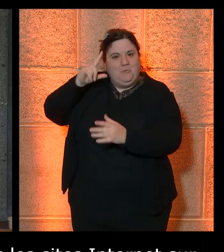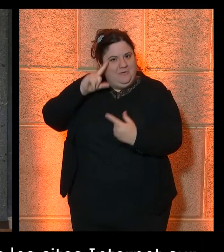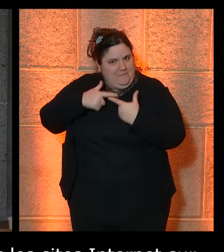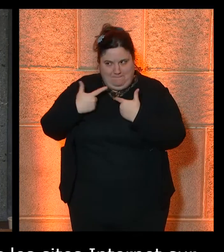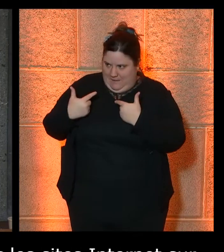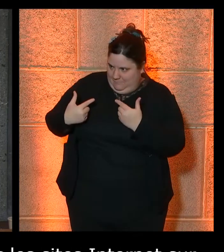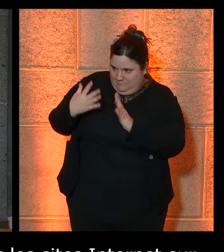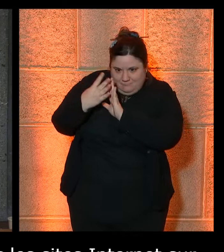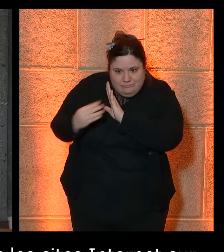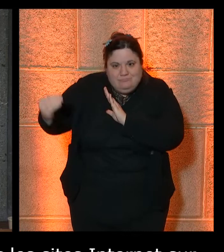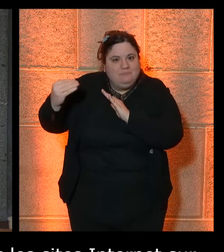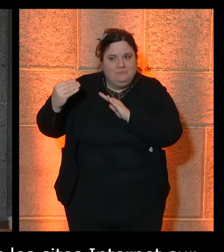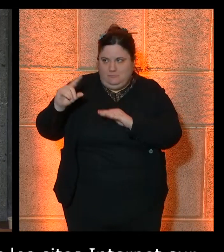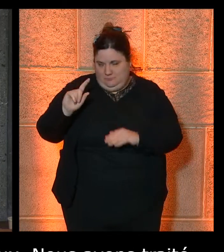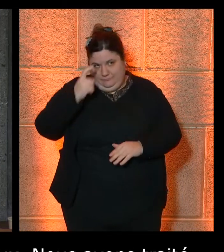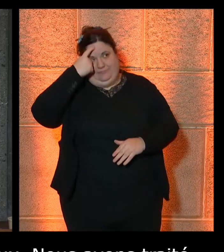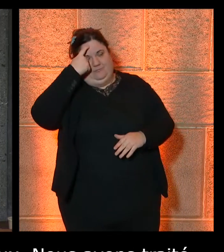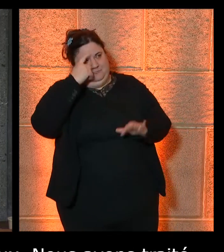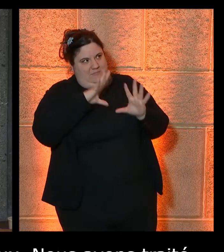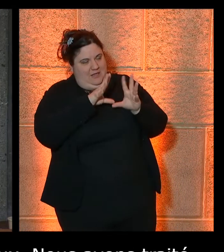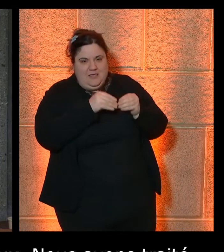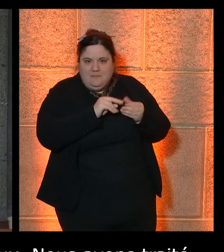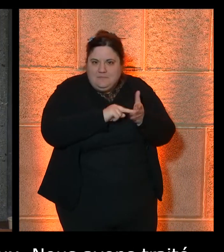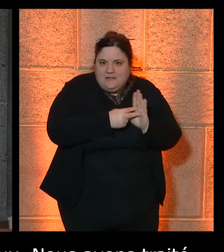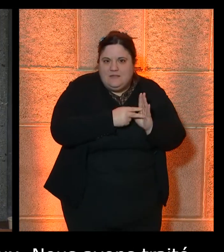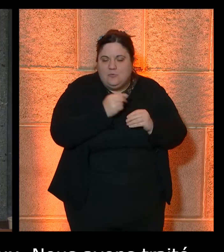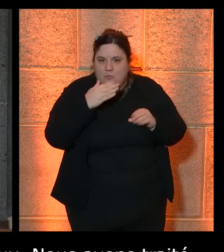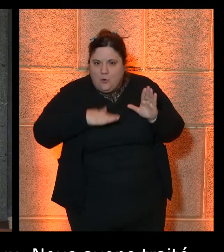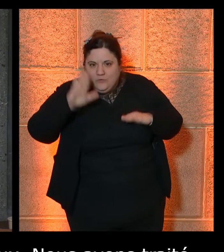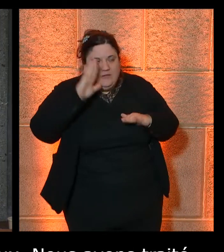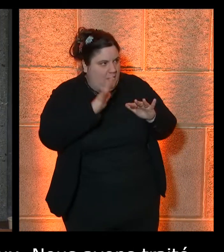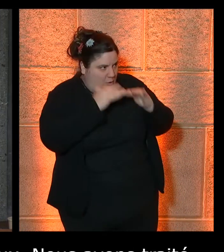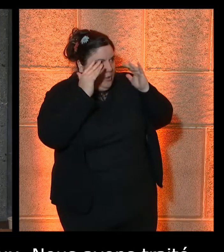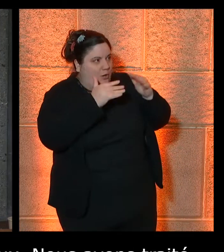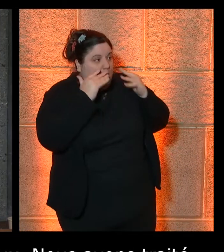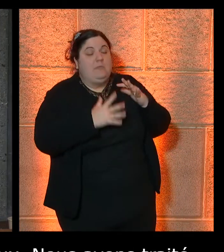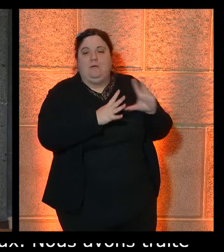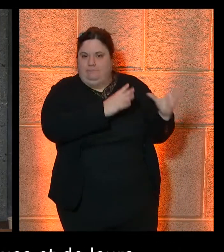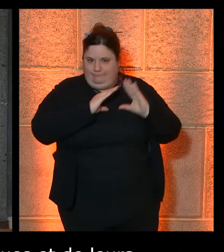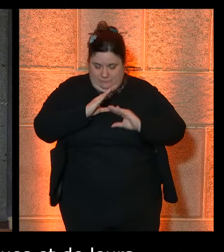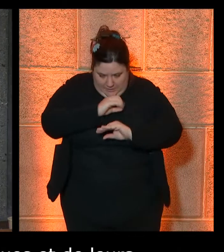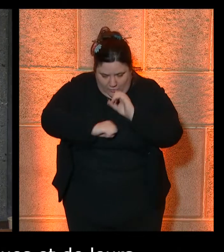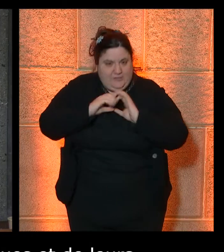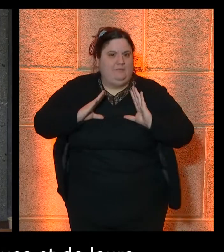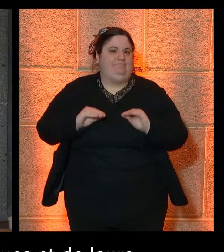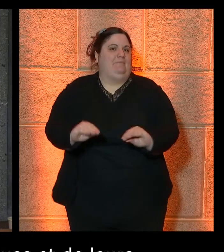pour que les candidats et leurs équipes techniques puissent s'en emparer et les mettre en place dès à